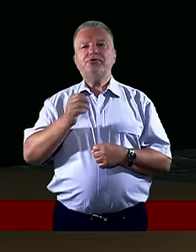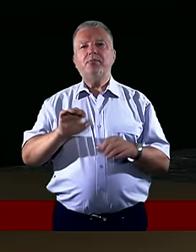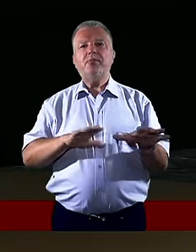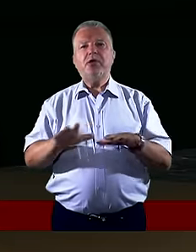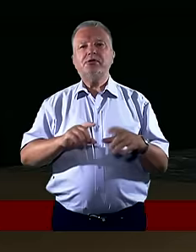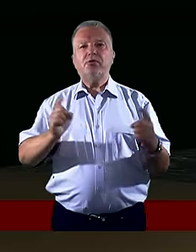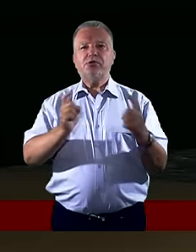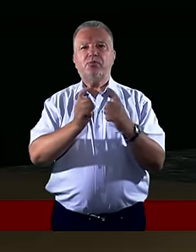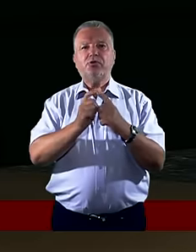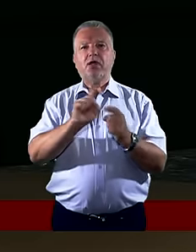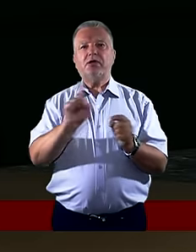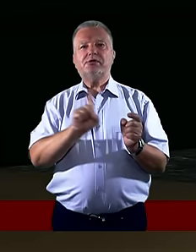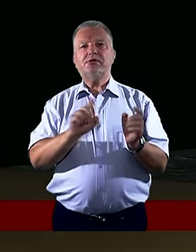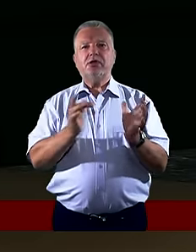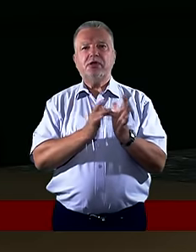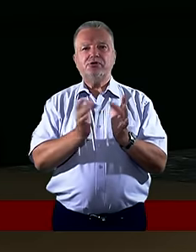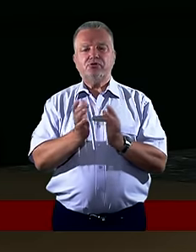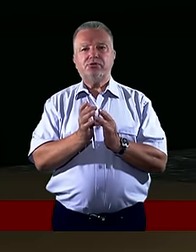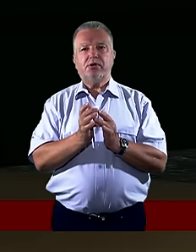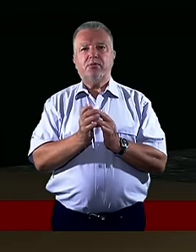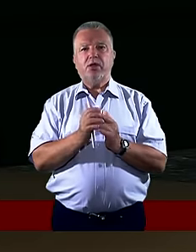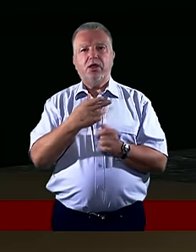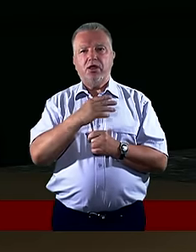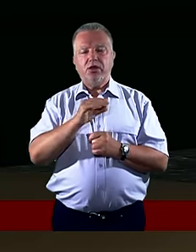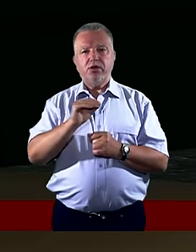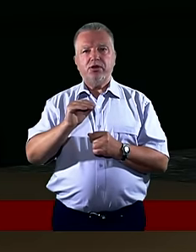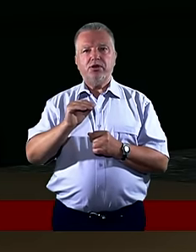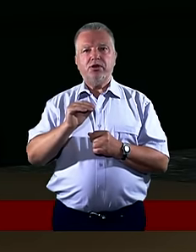miejscem spotkania z Jezusem.